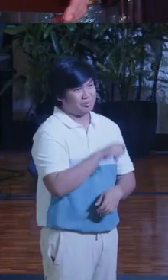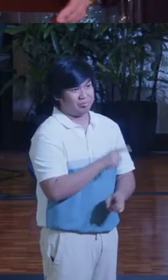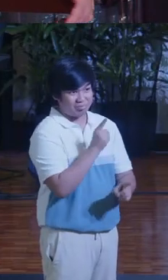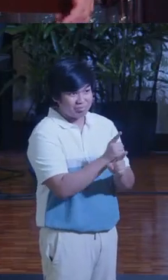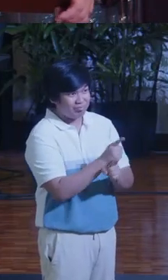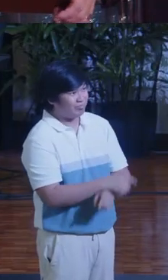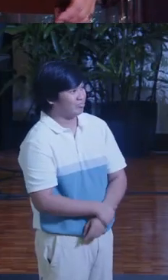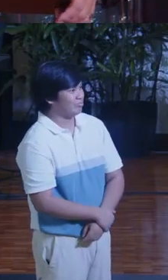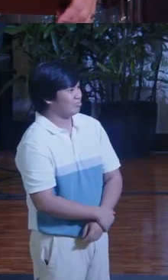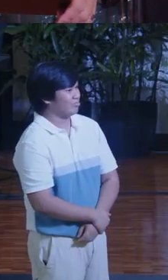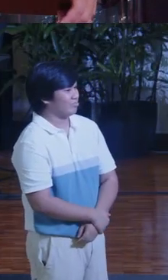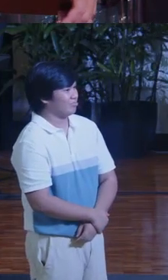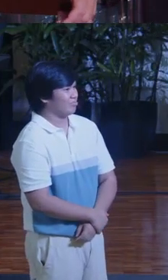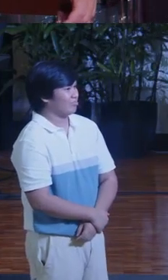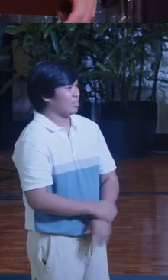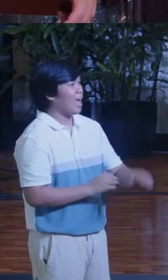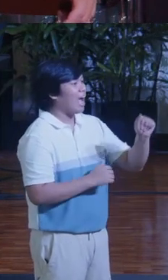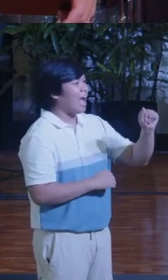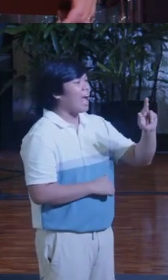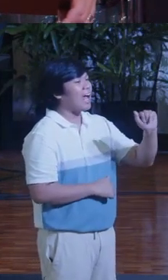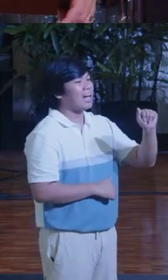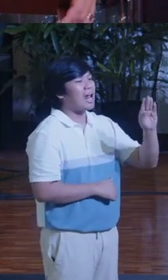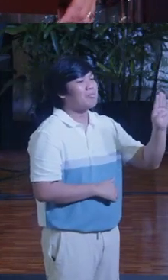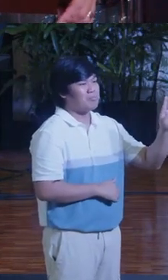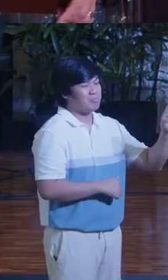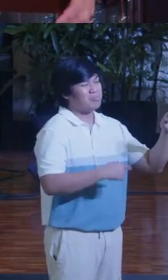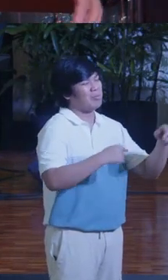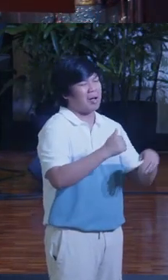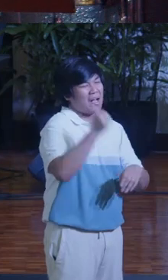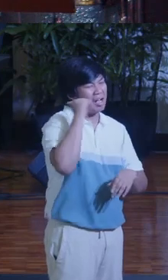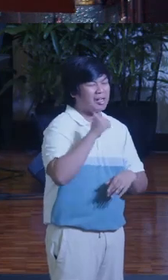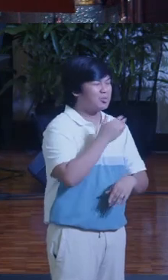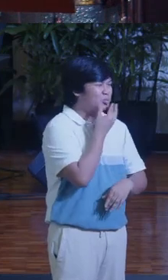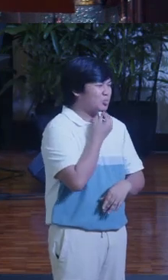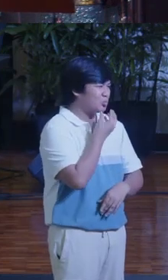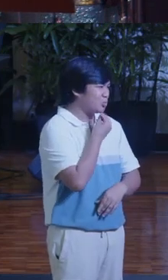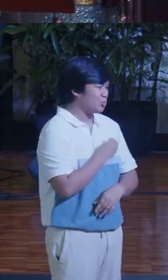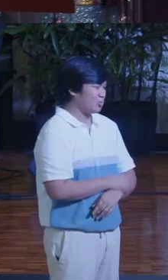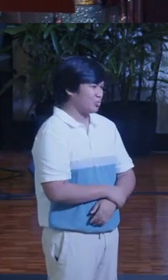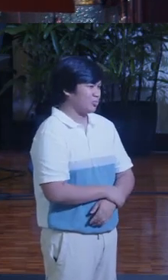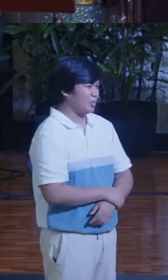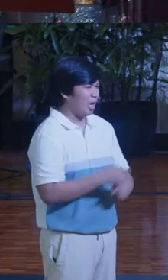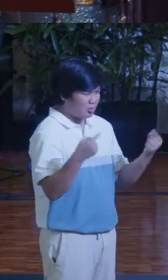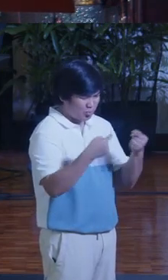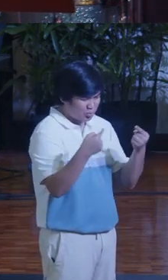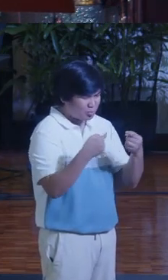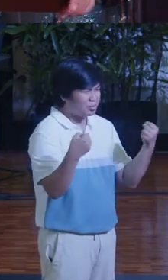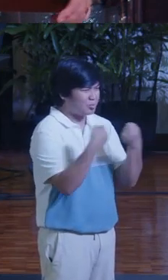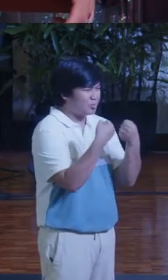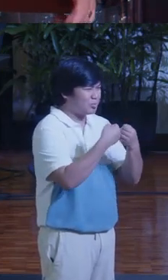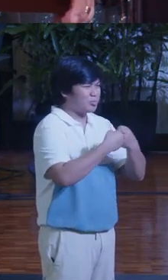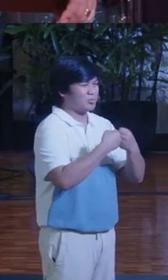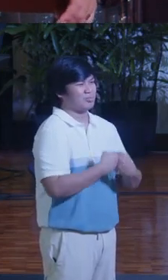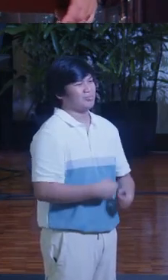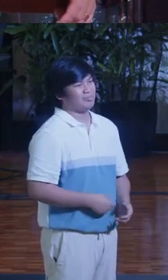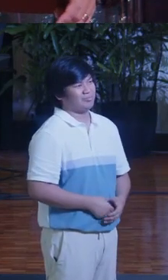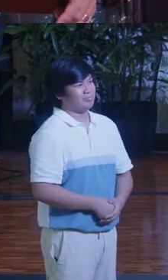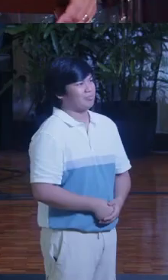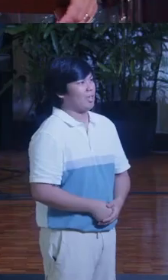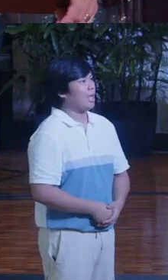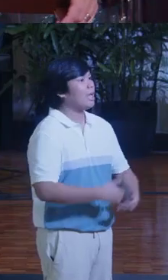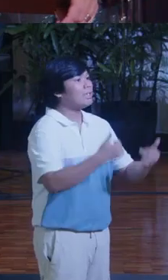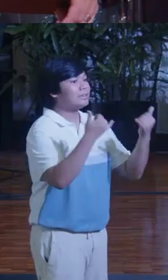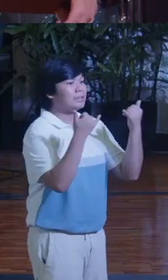So yun po ang kwento ni Ishmael, ang unang anak ni Abraham kay Hagar.